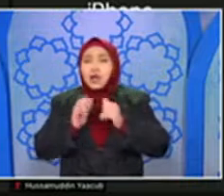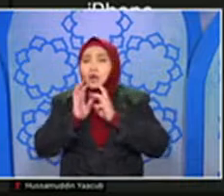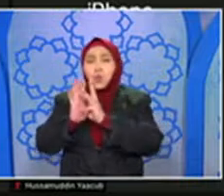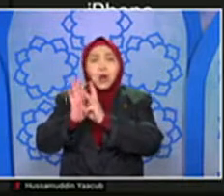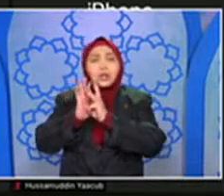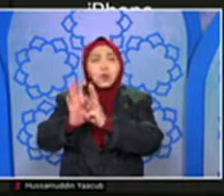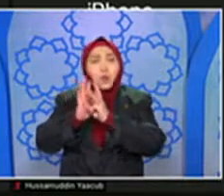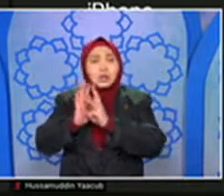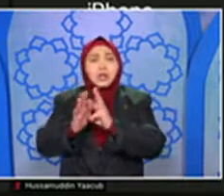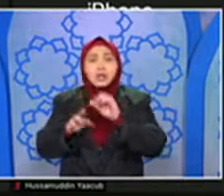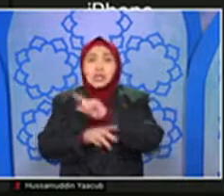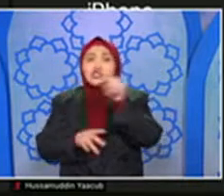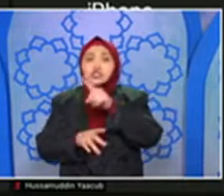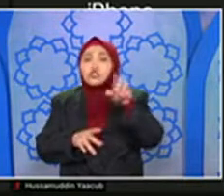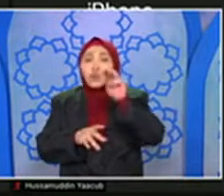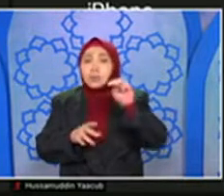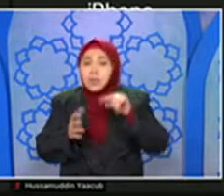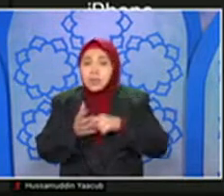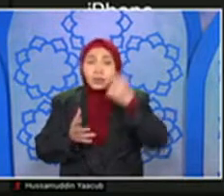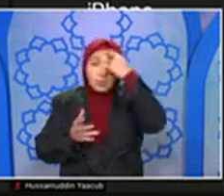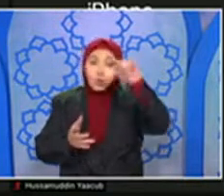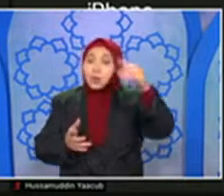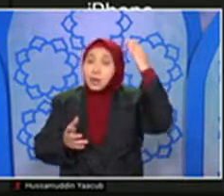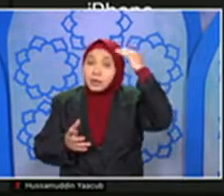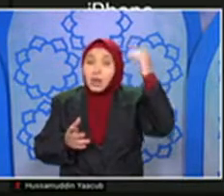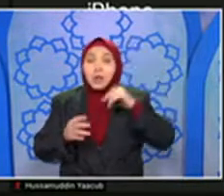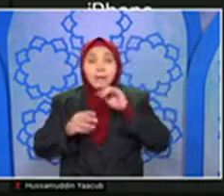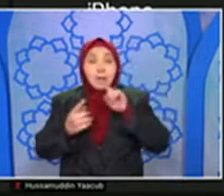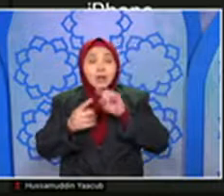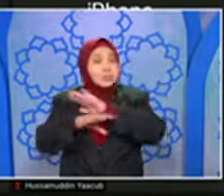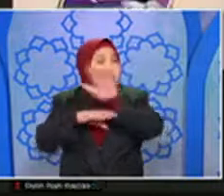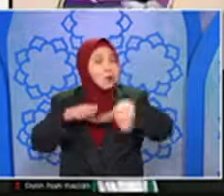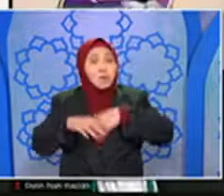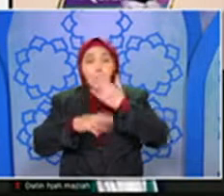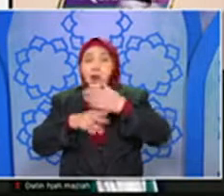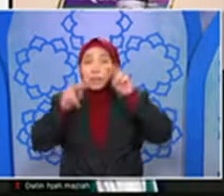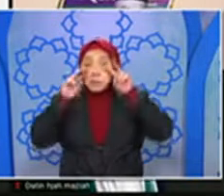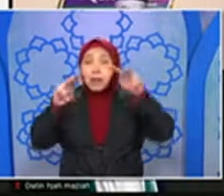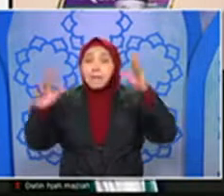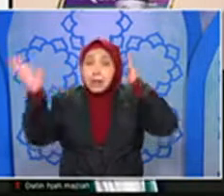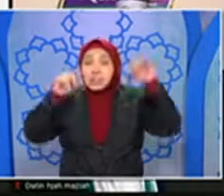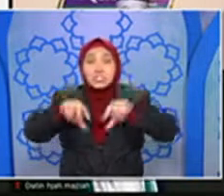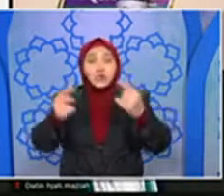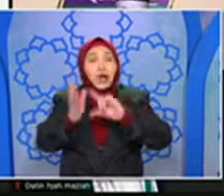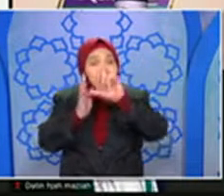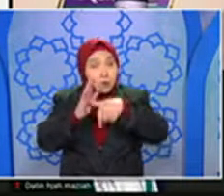wakil-wakil di Zoom ini. Dan juga untuk pengetahuan kepada penonton semua, program Malaysia Quran Hour